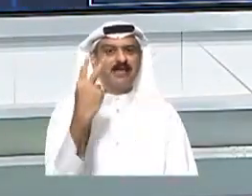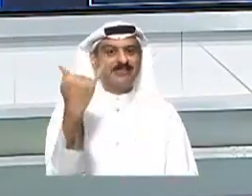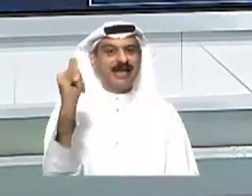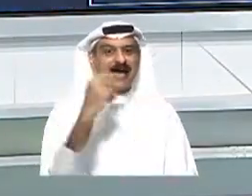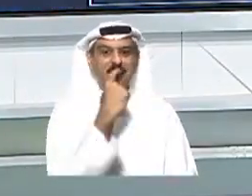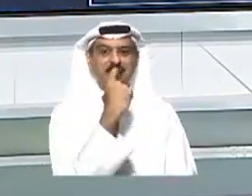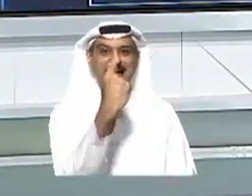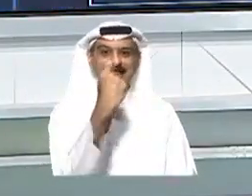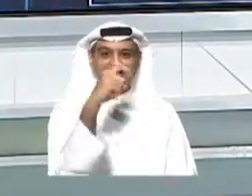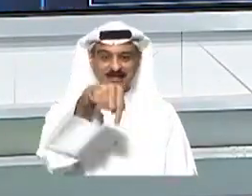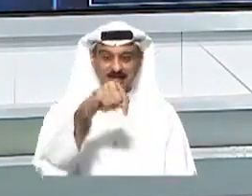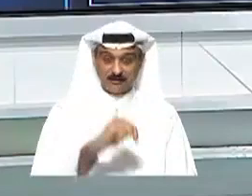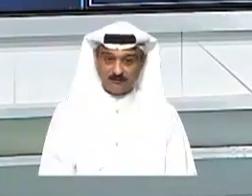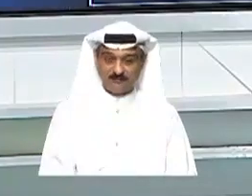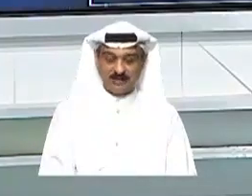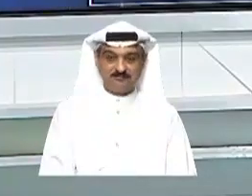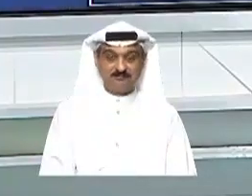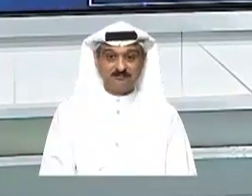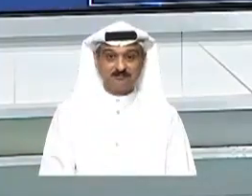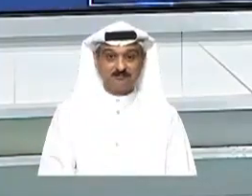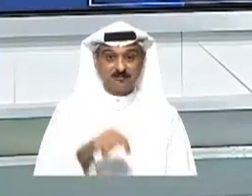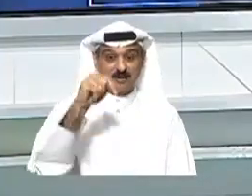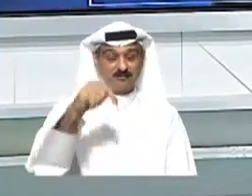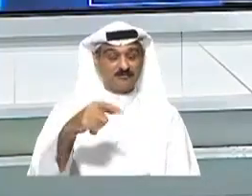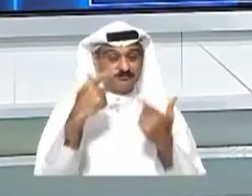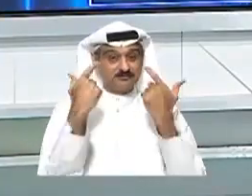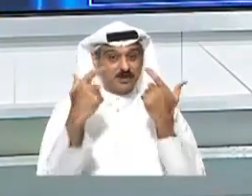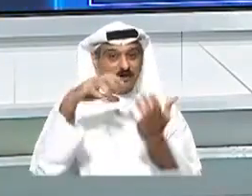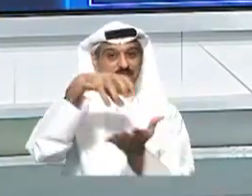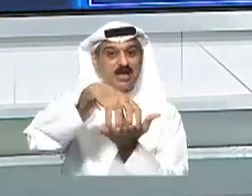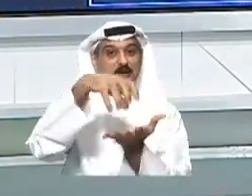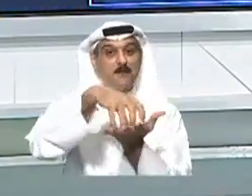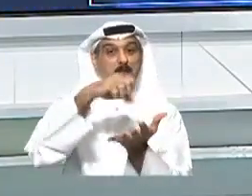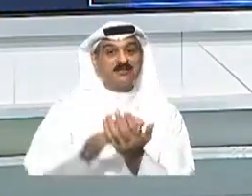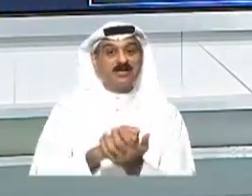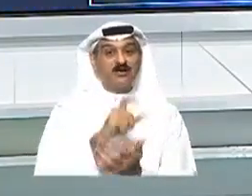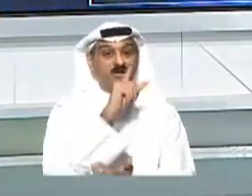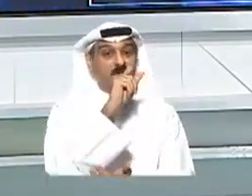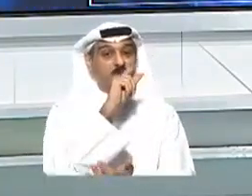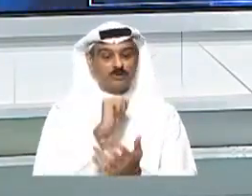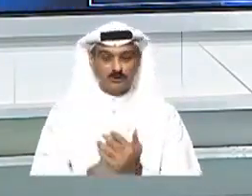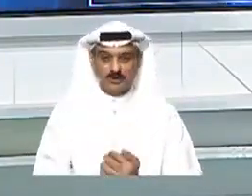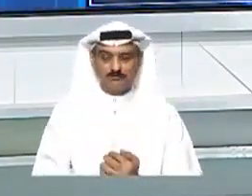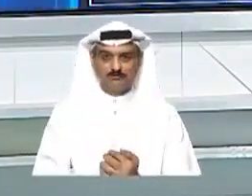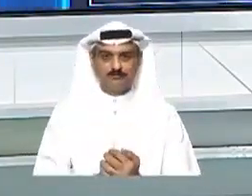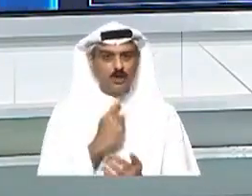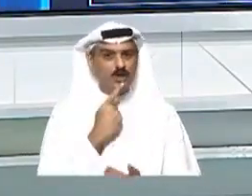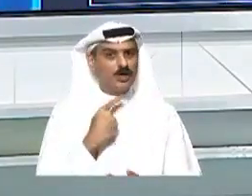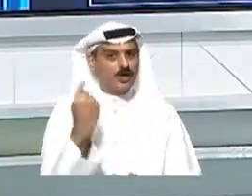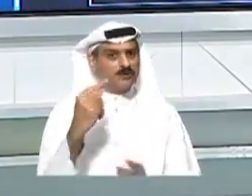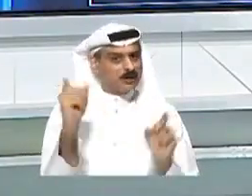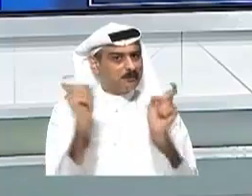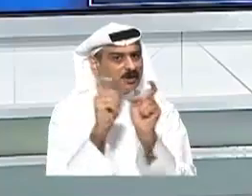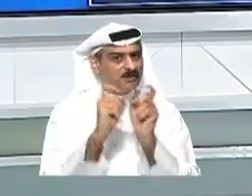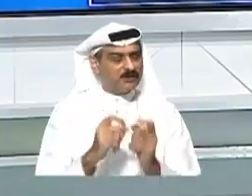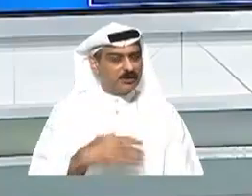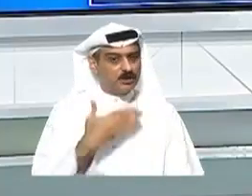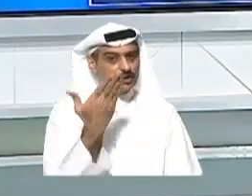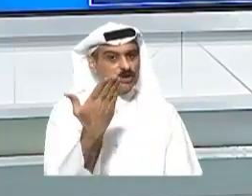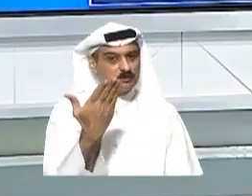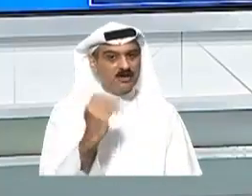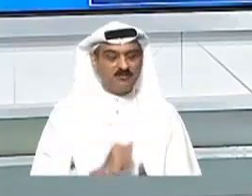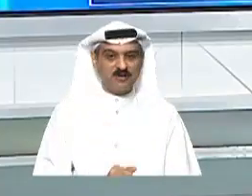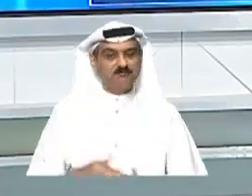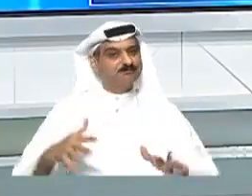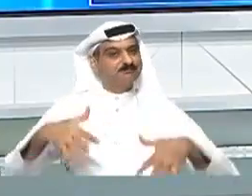العربي والقدسية على استاد صباح السالم في منطقة المنصورية. محبين هذه اللعبة، تمنياتنا لكم